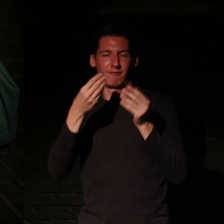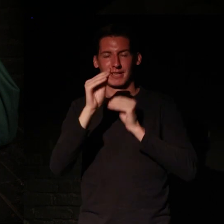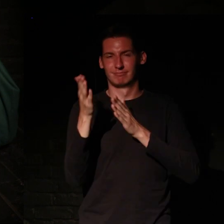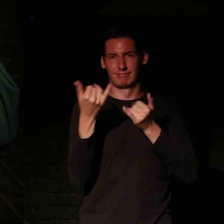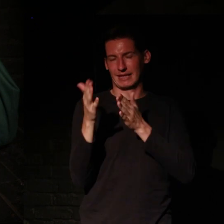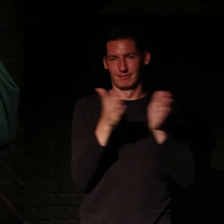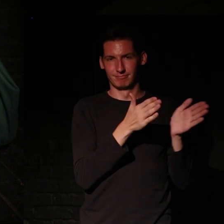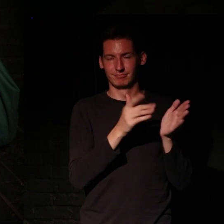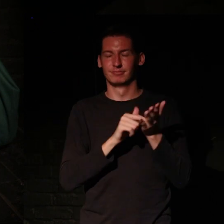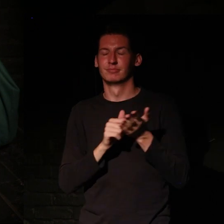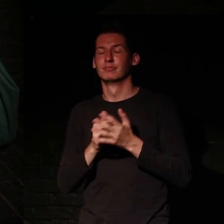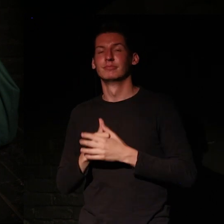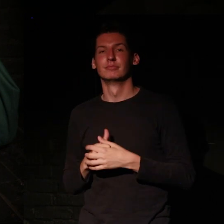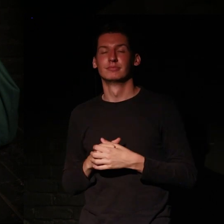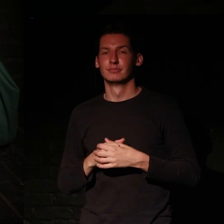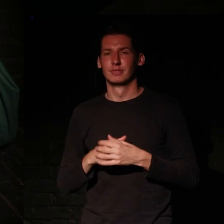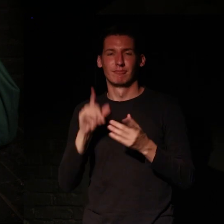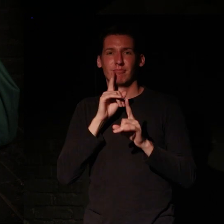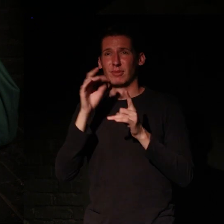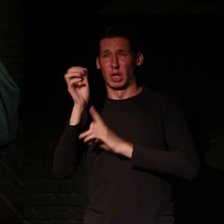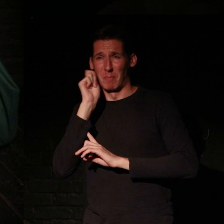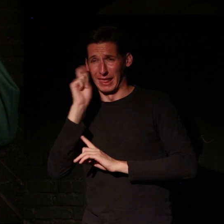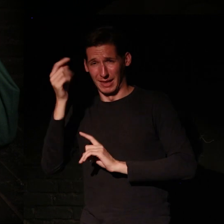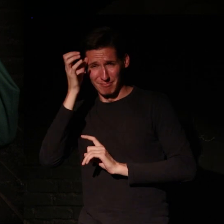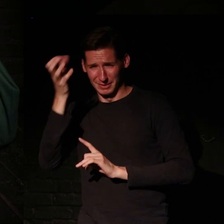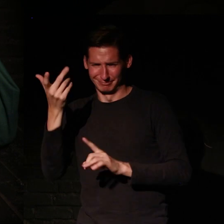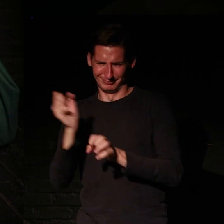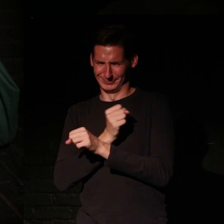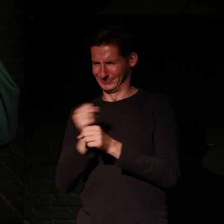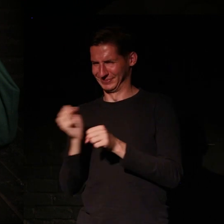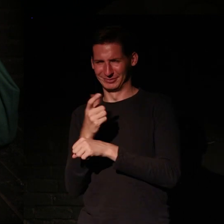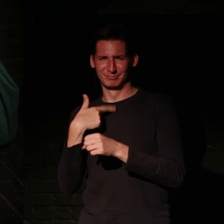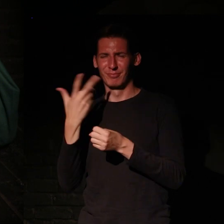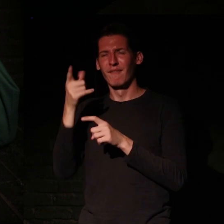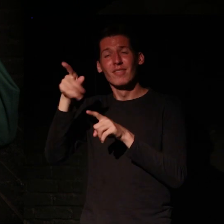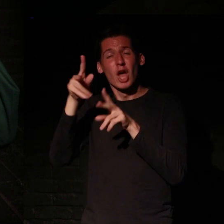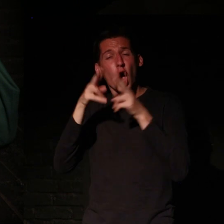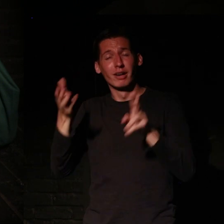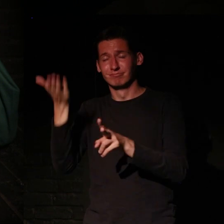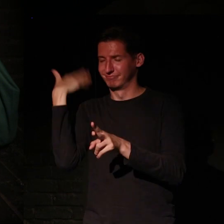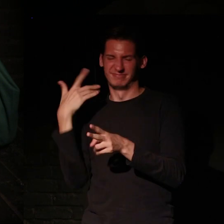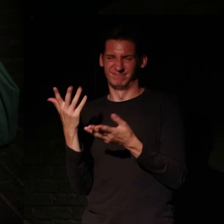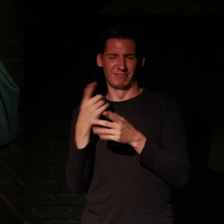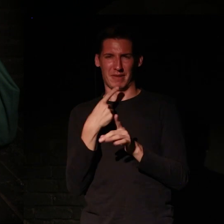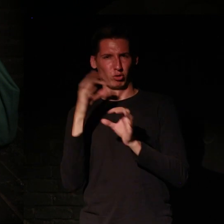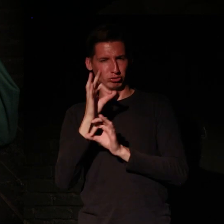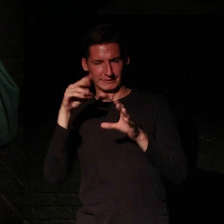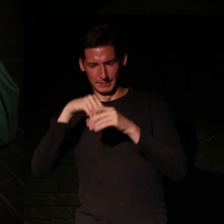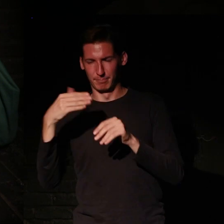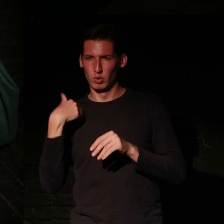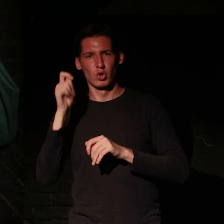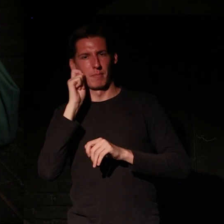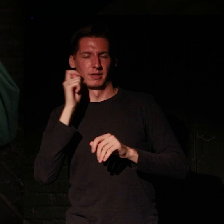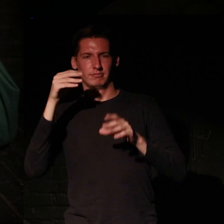albo ryzykowne, albo wręcz niemożliwe. Tutaj zwróciła pani uwagę właśnie na takie fragmenty,